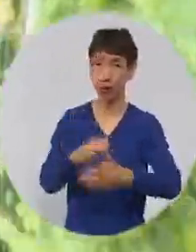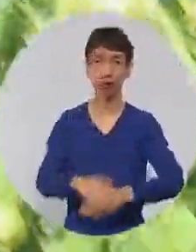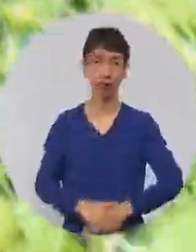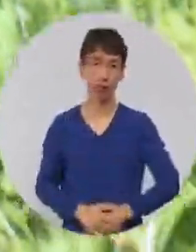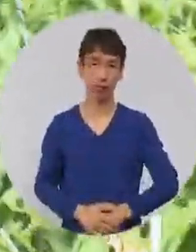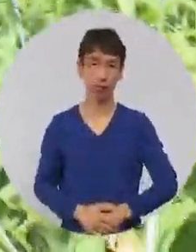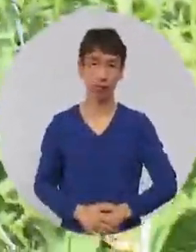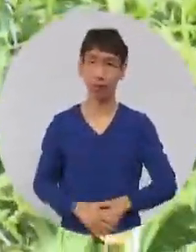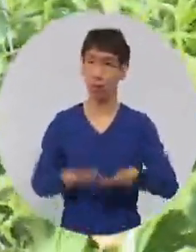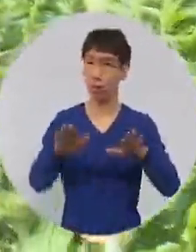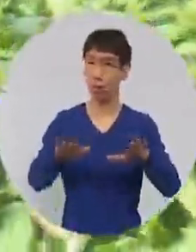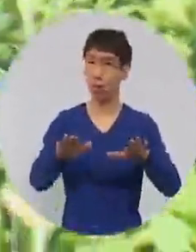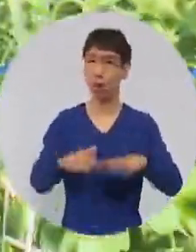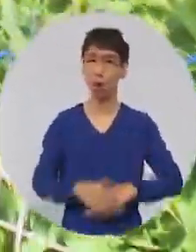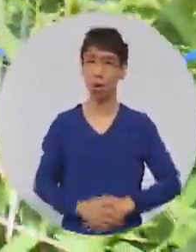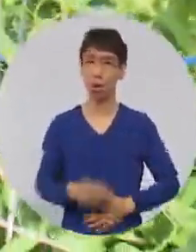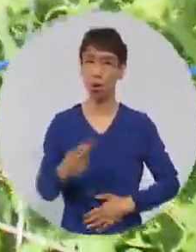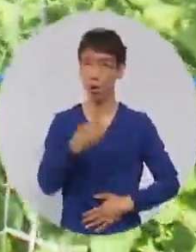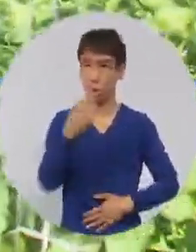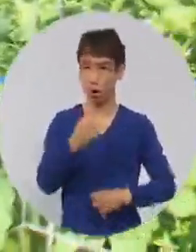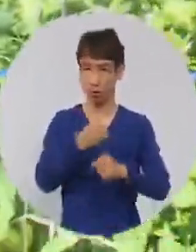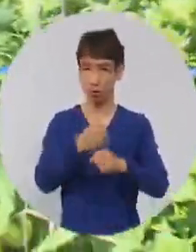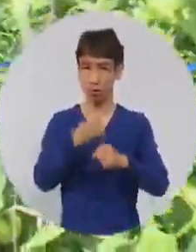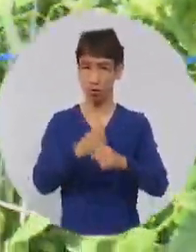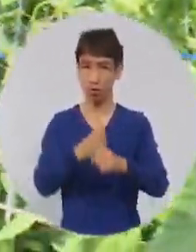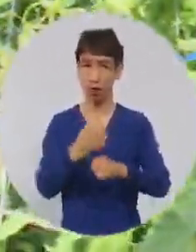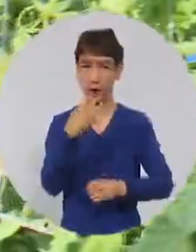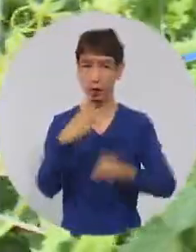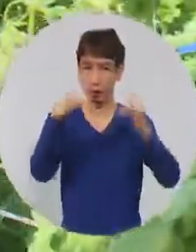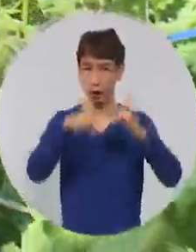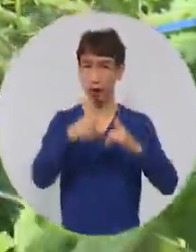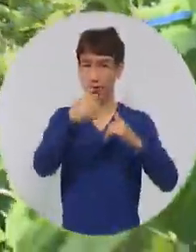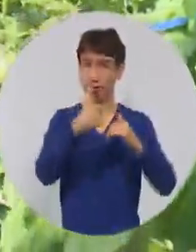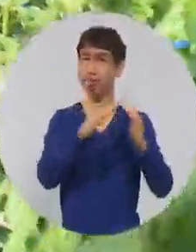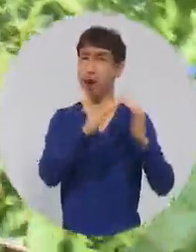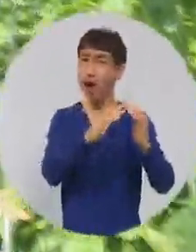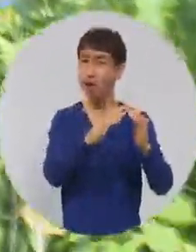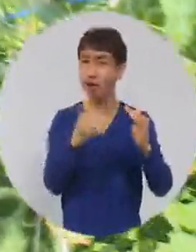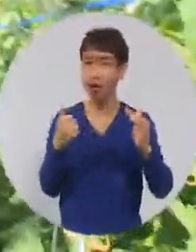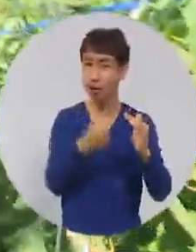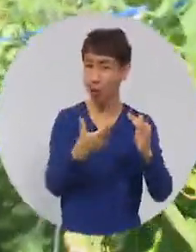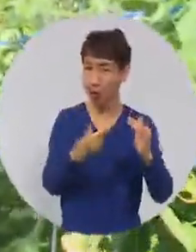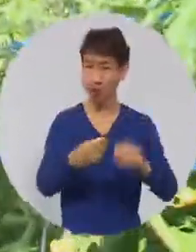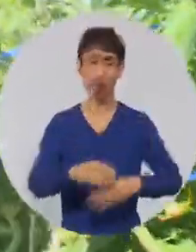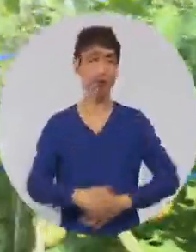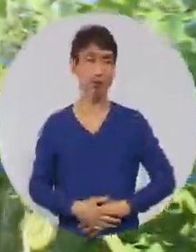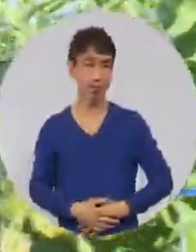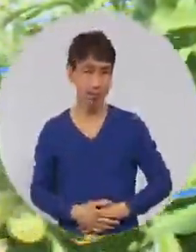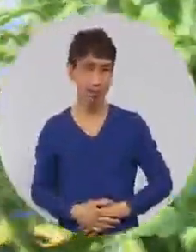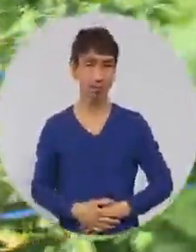ということで、今回はトマトを生産している渋谷さんのハウスにお邪魔しました。